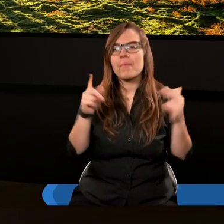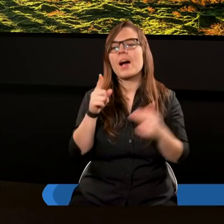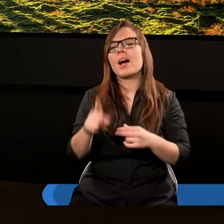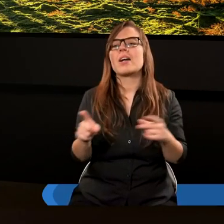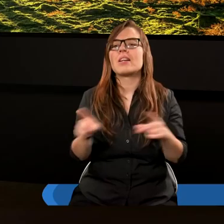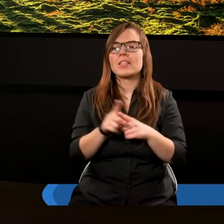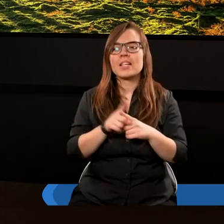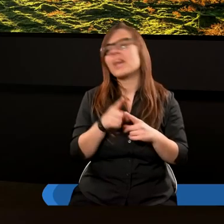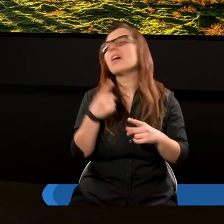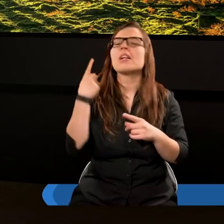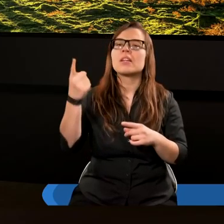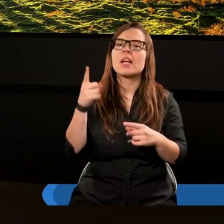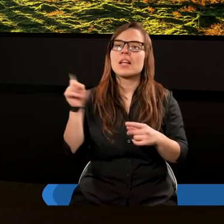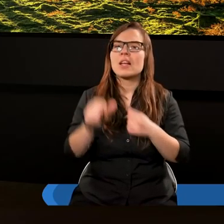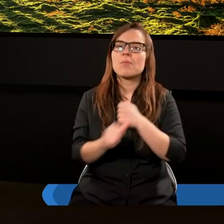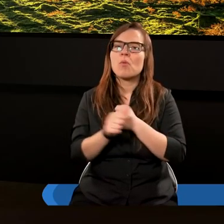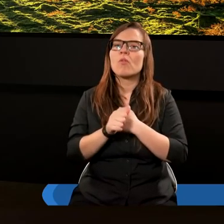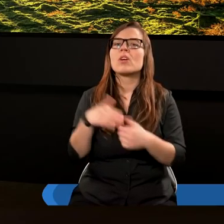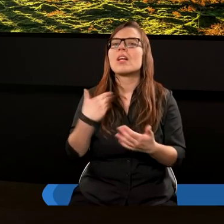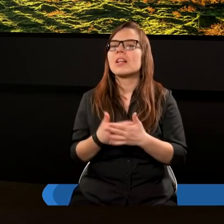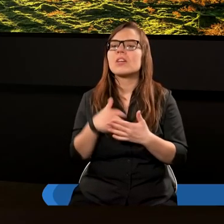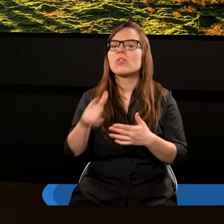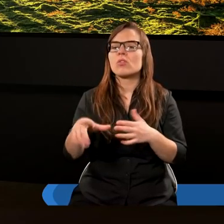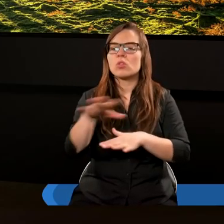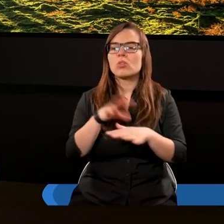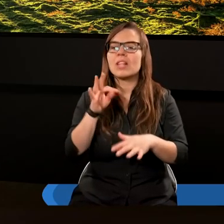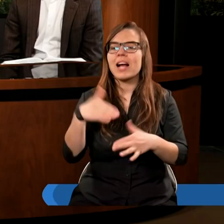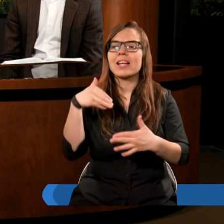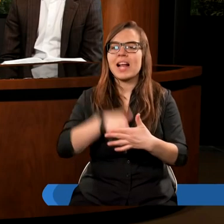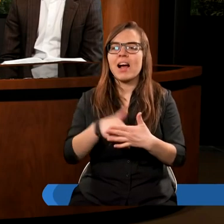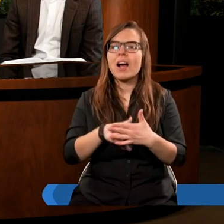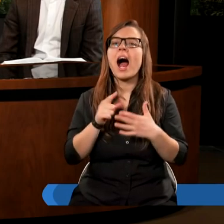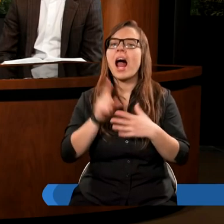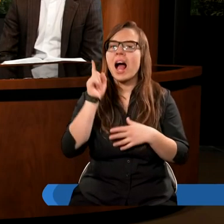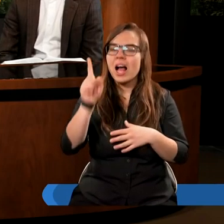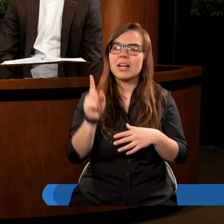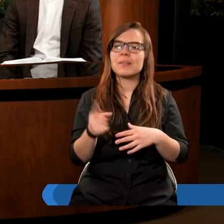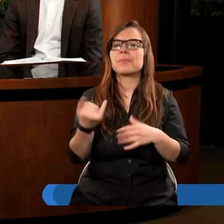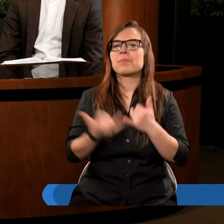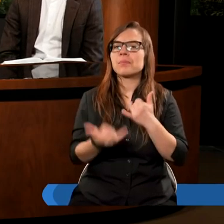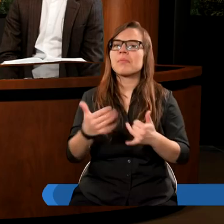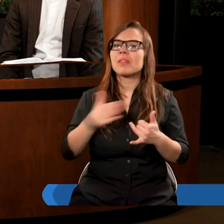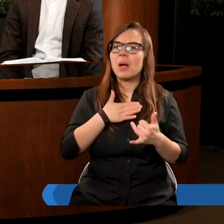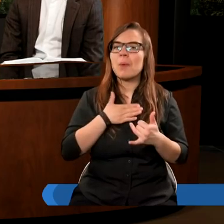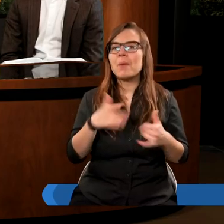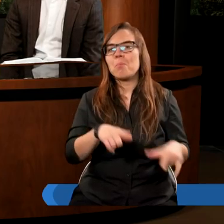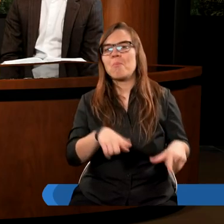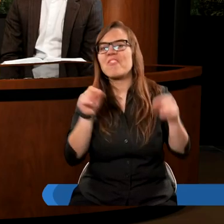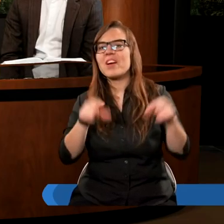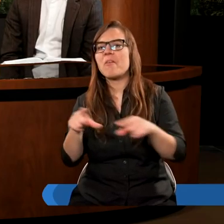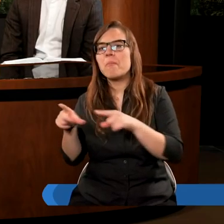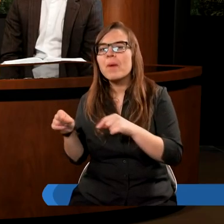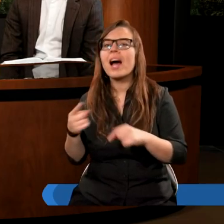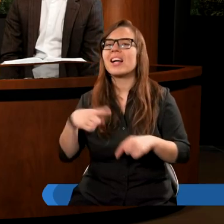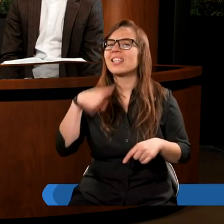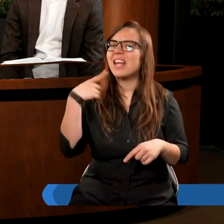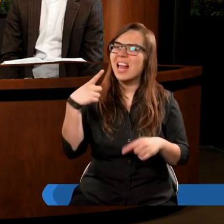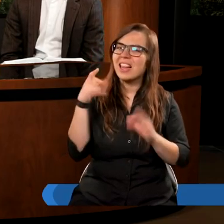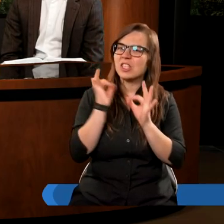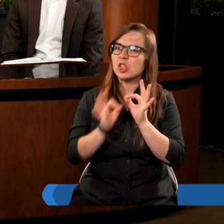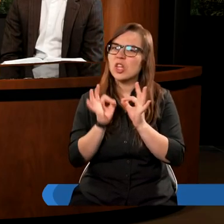też jest jeden z tych powodów, dla których Bóg się właśnie tak zachowywał. Ale jeśli mielibyśmy wybrać taki jeden